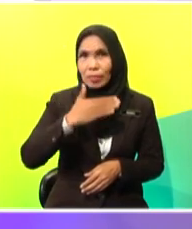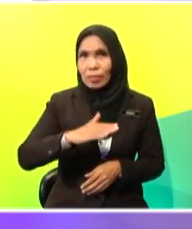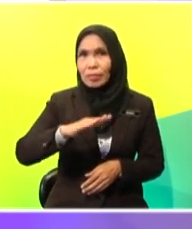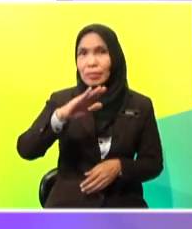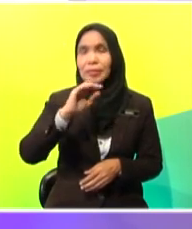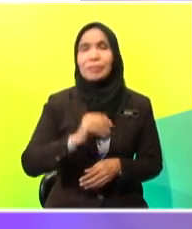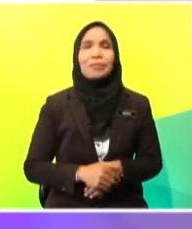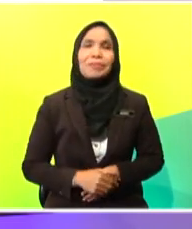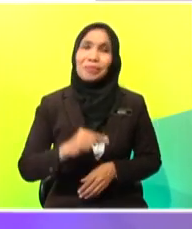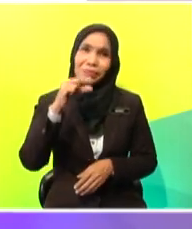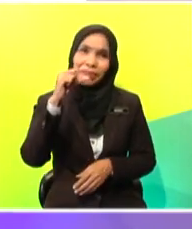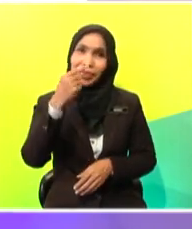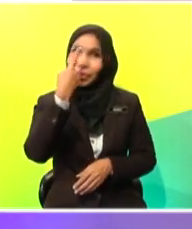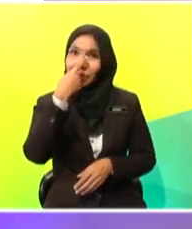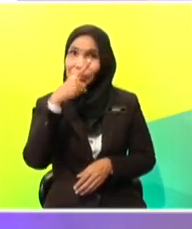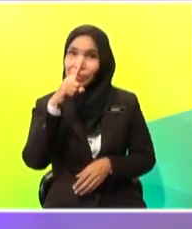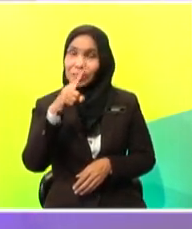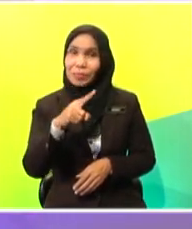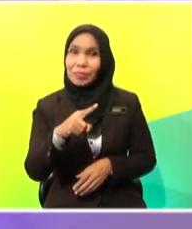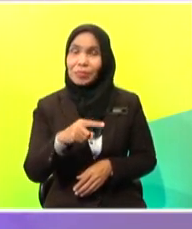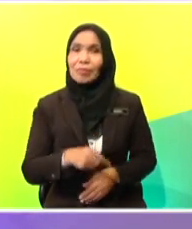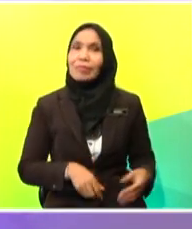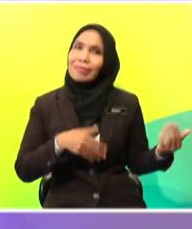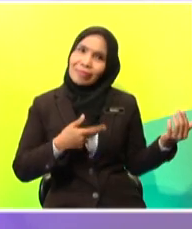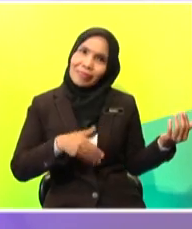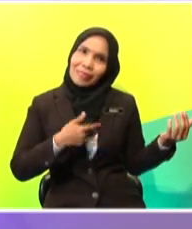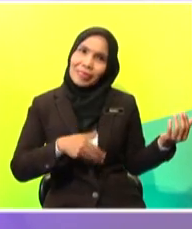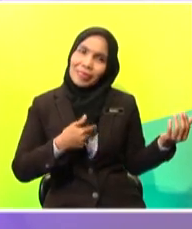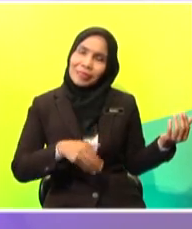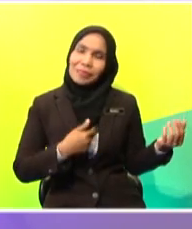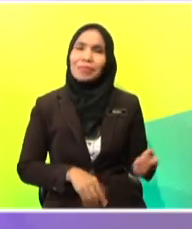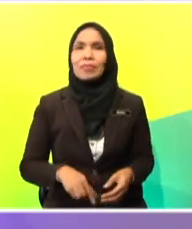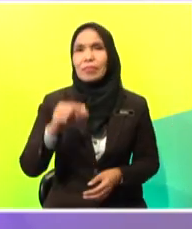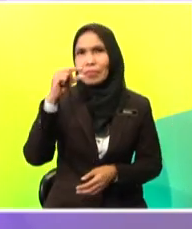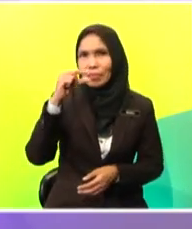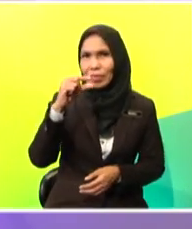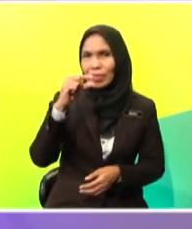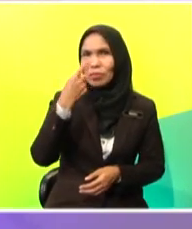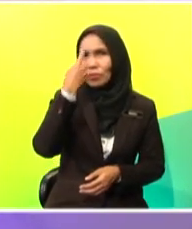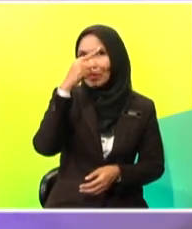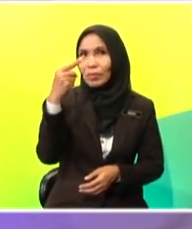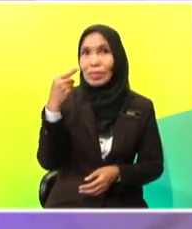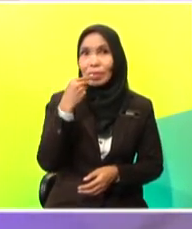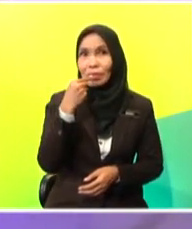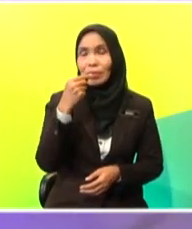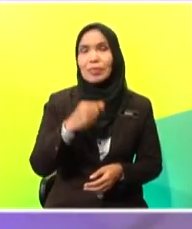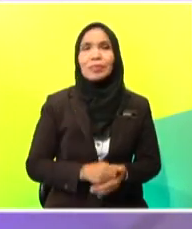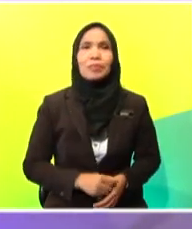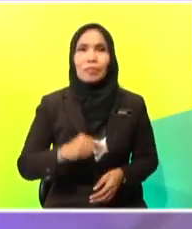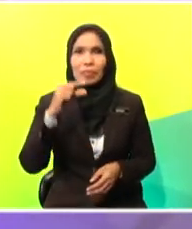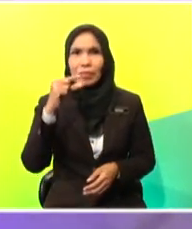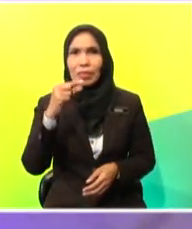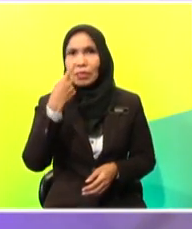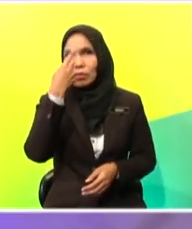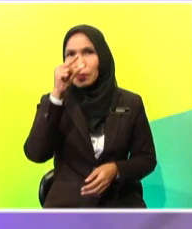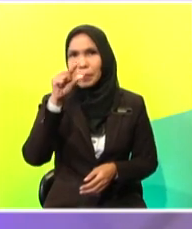Yes Ji untuk gitar betul di untuk gigi janji untuk